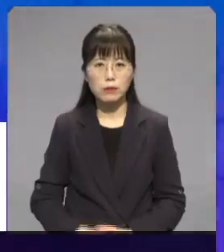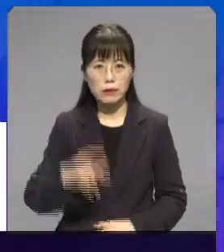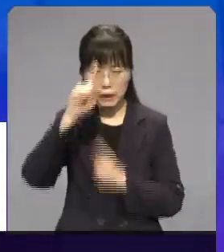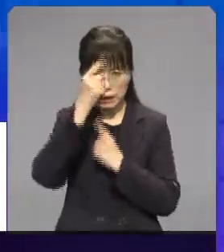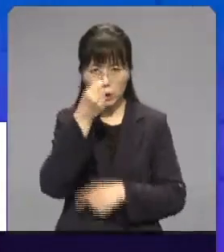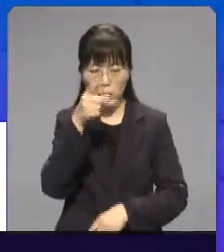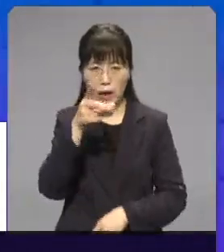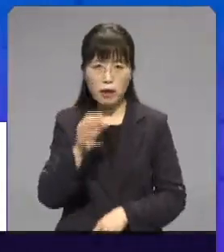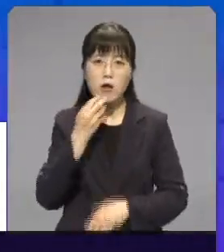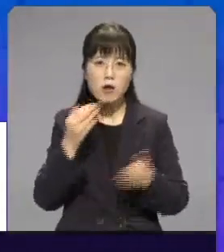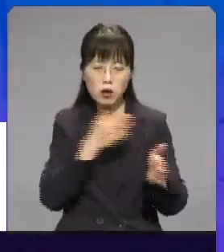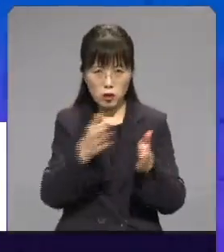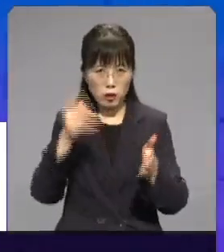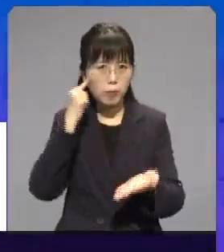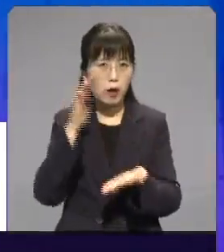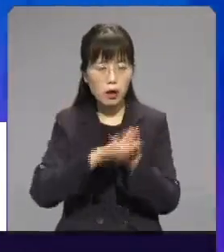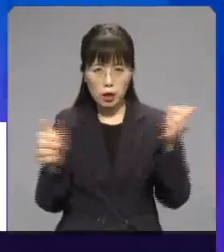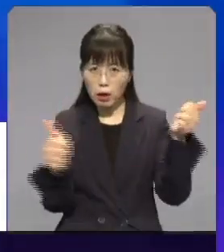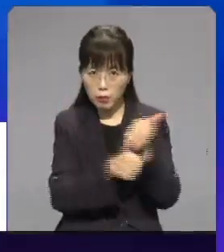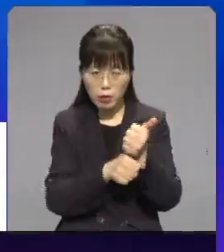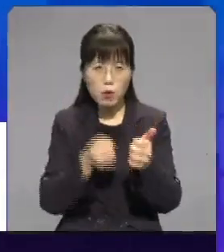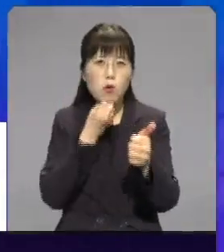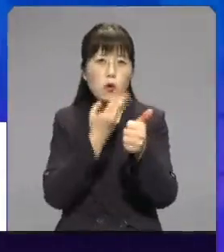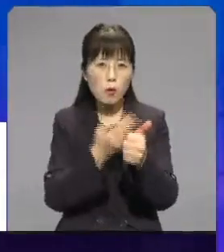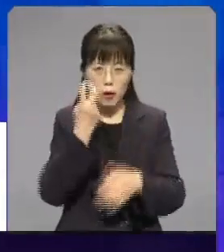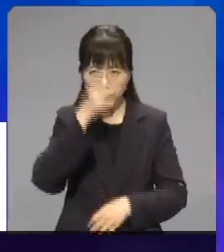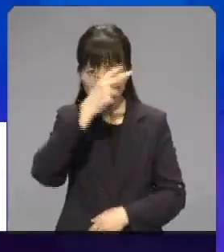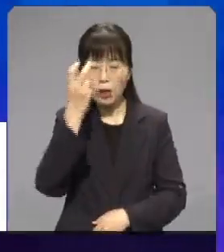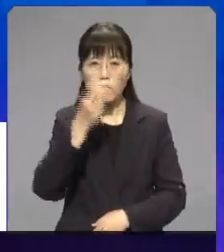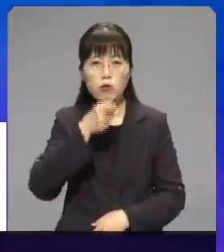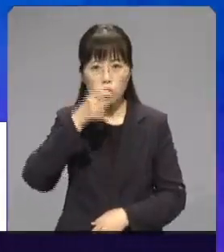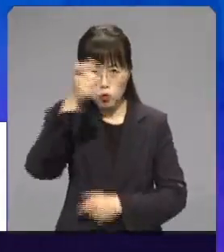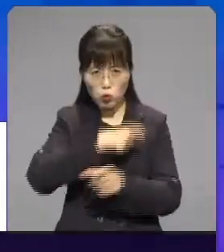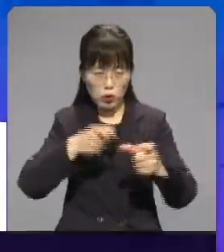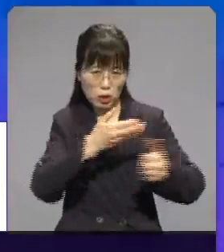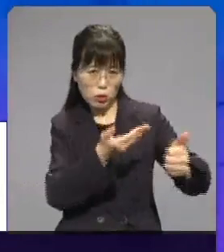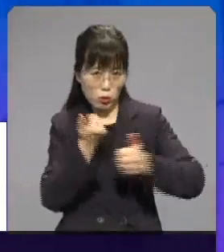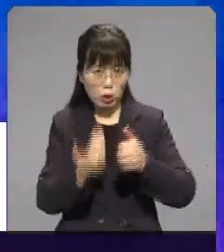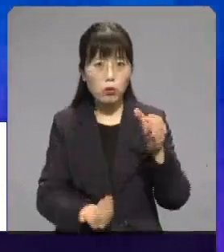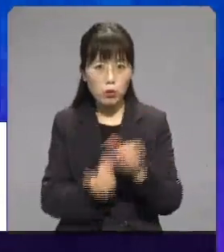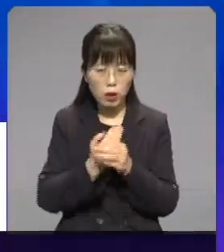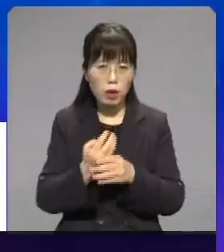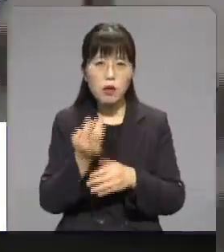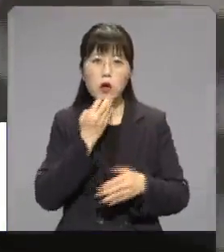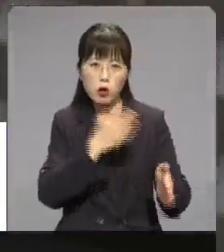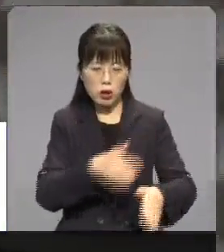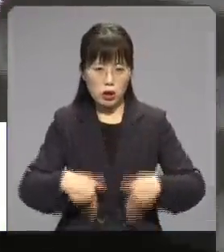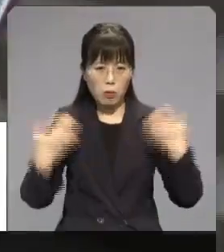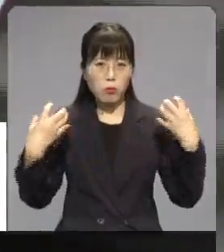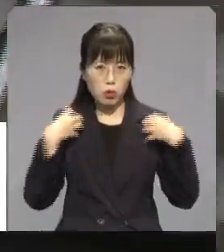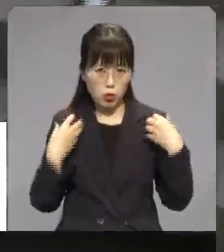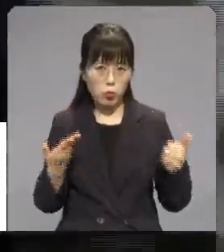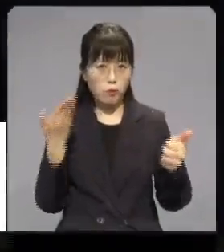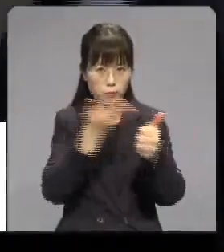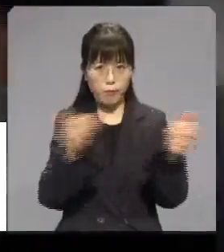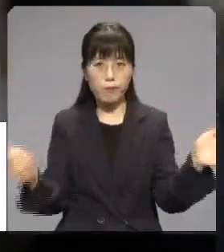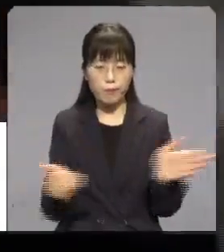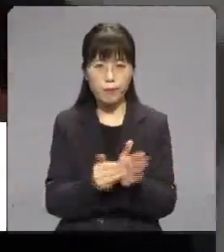이화영 전 경기도 평화 부지사 측이 고발한 검찰 술자리 회유 사건이 경기 남부청